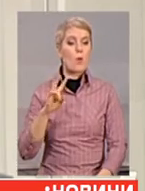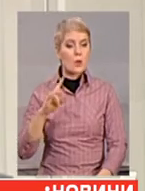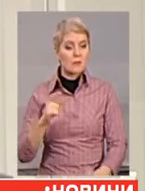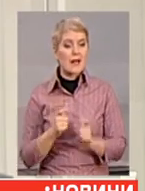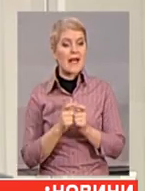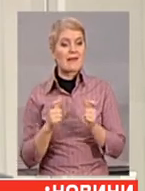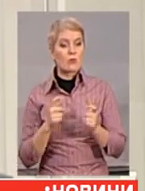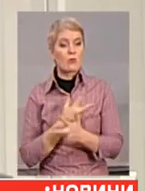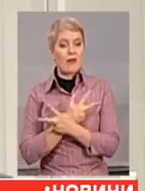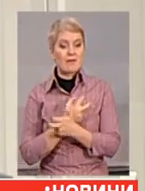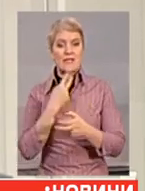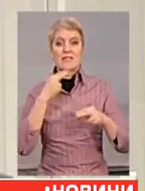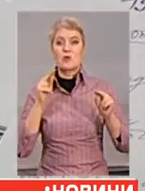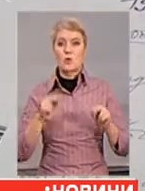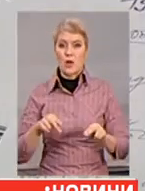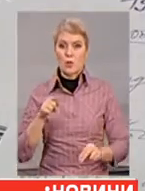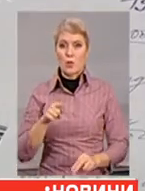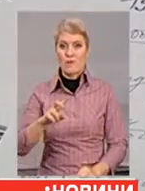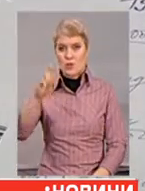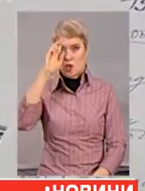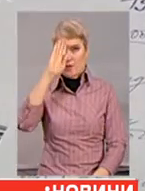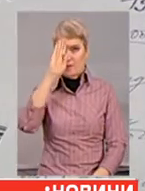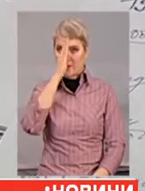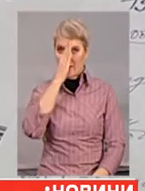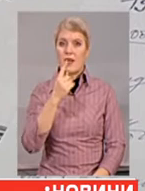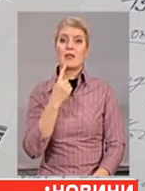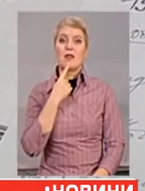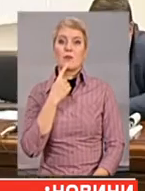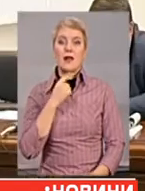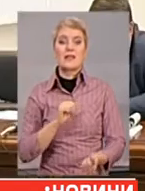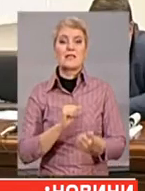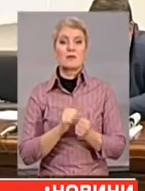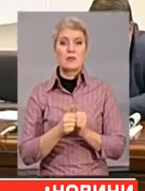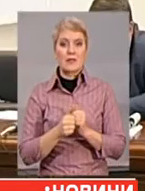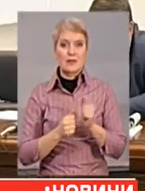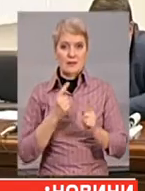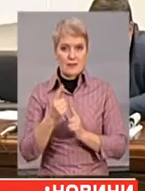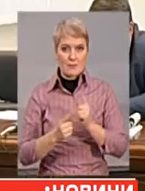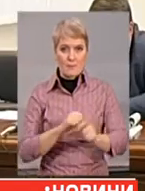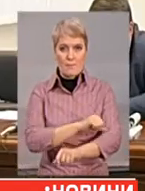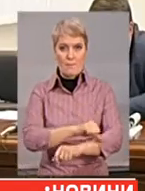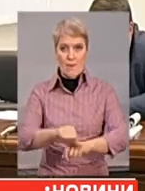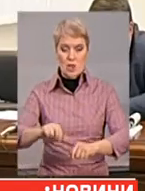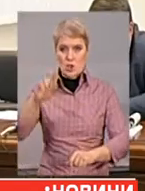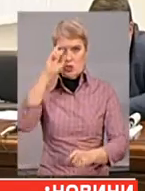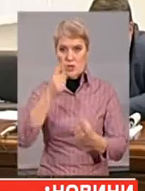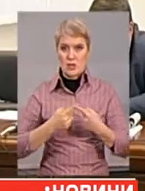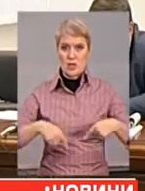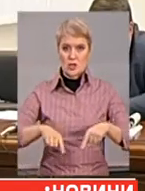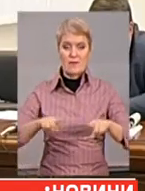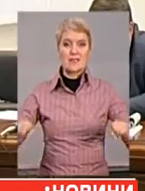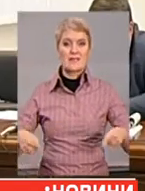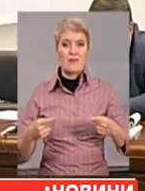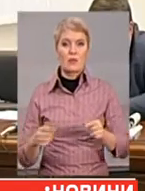на Відень. Звинувачують екснардепа в державній зраді, намаганні змінити межі держави, сприянні створенню і